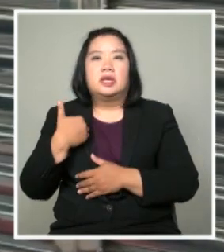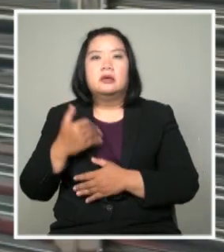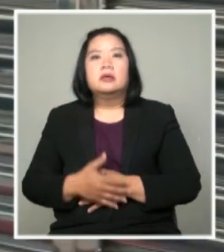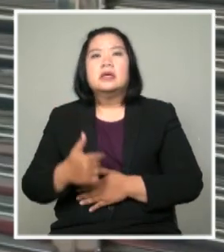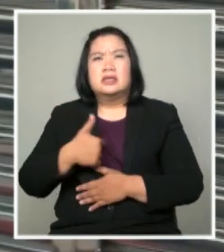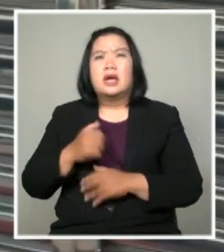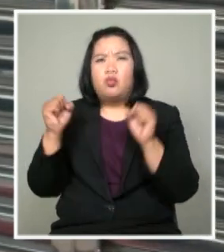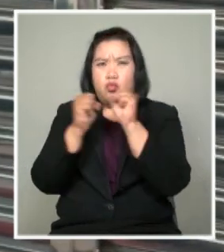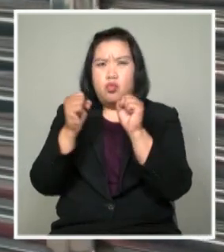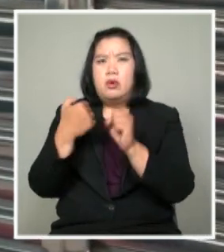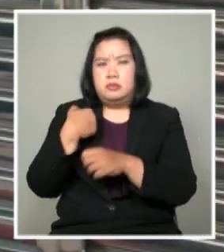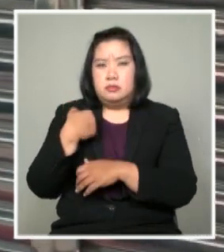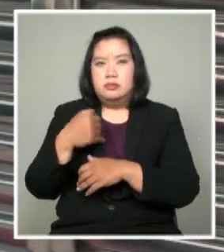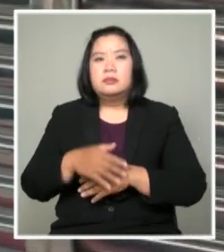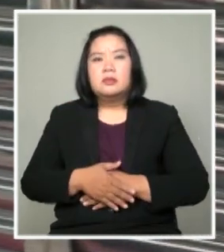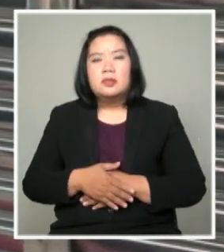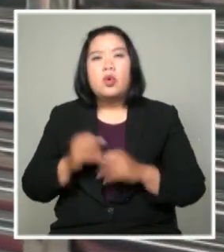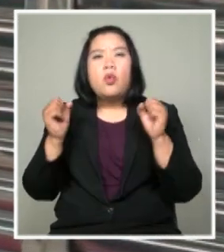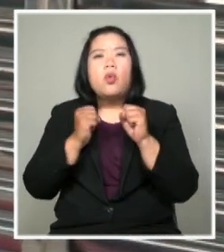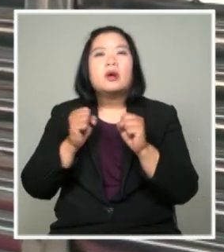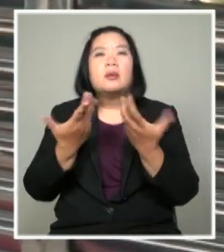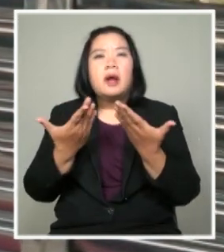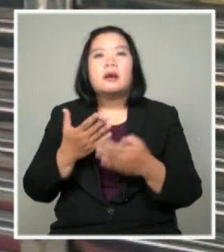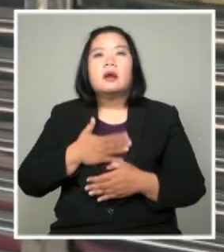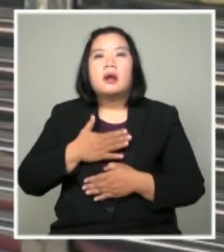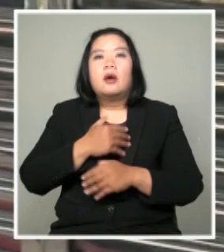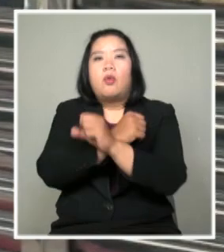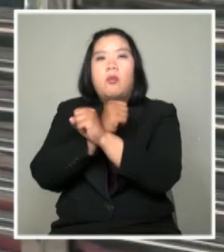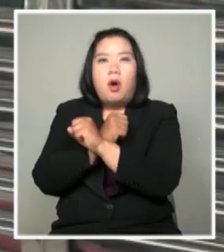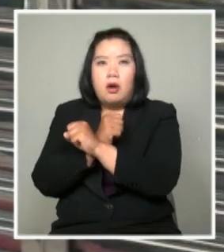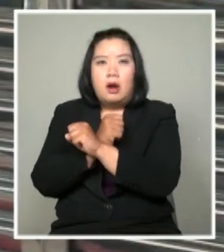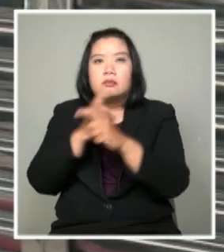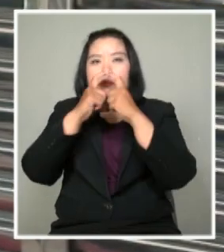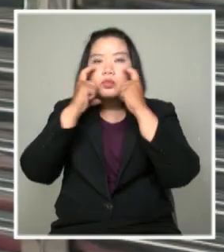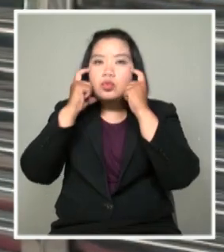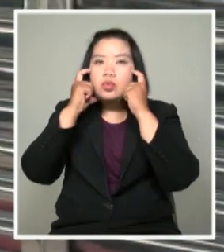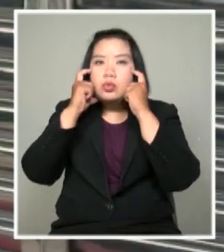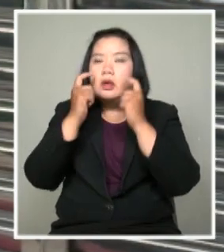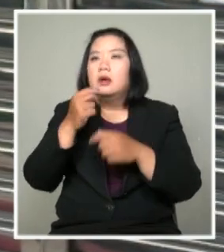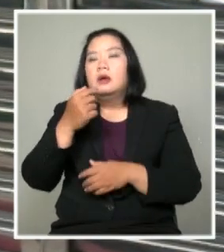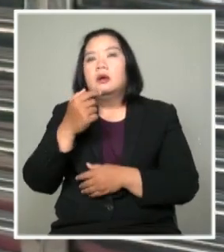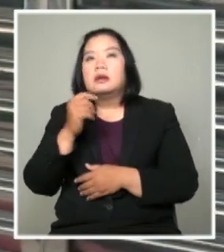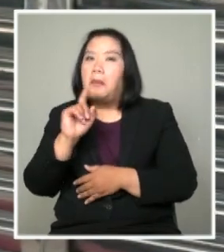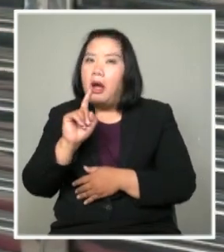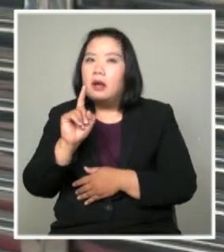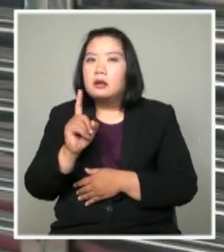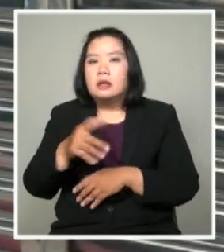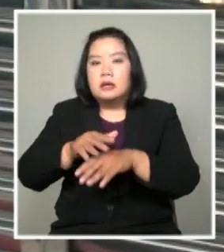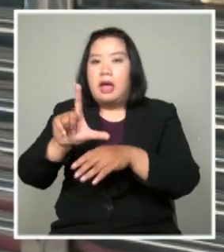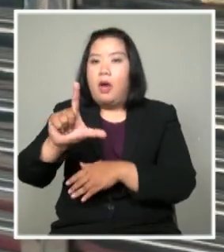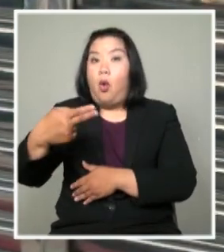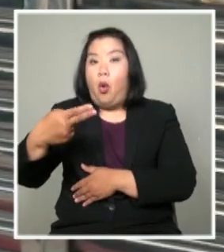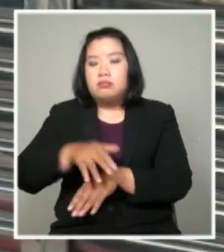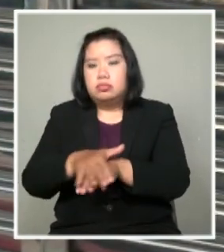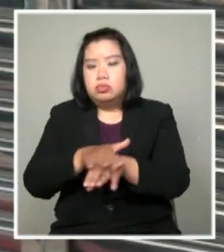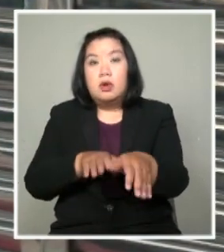กันจ้ะ กังวล ก็ป้องกันพี่ก็ช่วยกันป้องกันคือเอาผ้าปิดจมูกแล้วก็ใช้เจลล้างมือทำให้ถูก